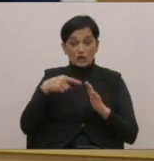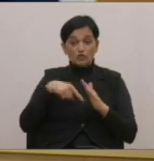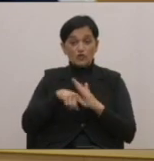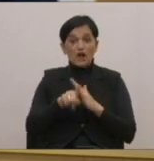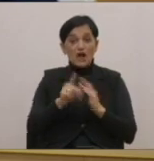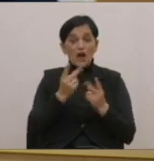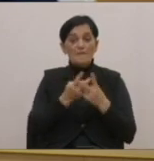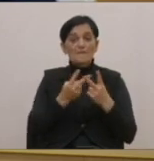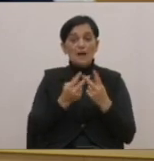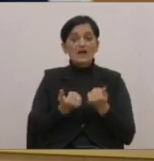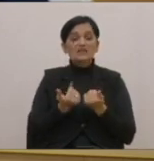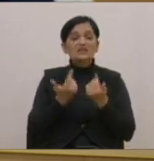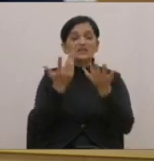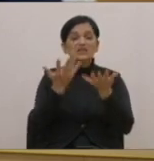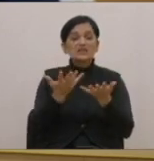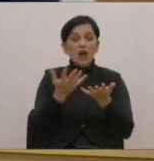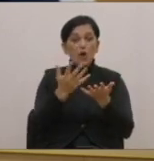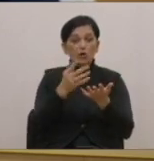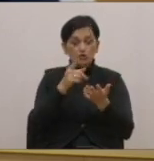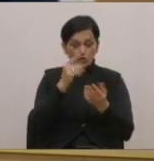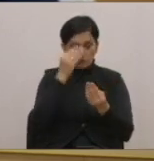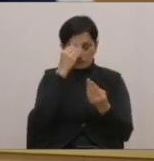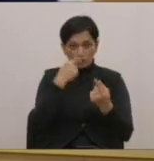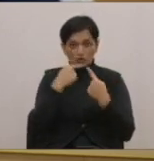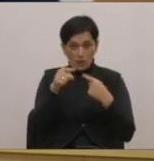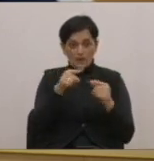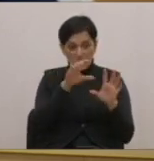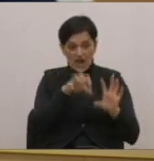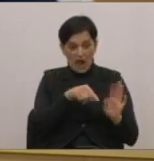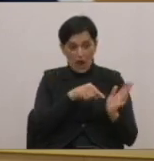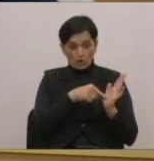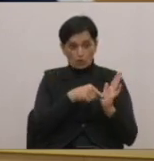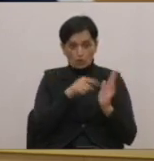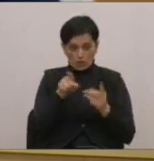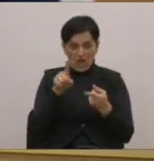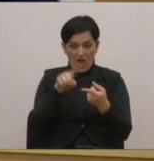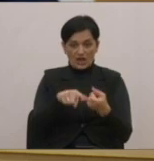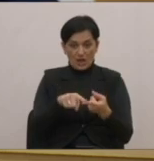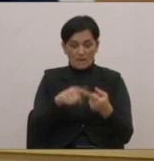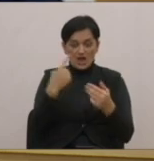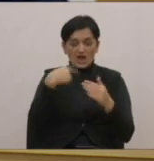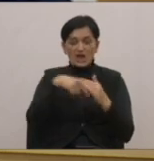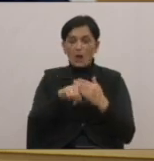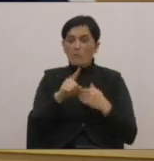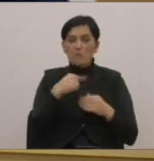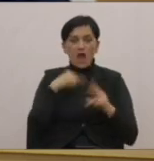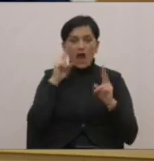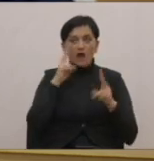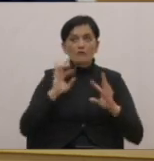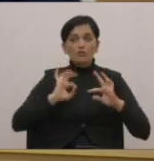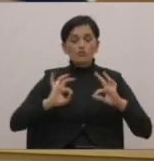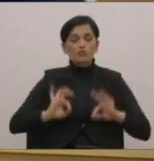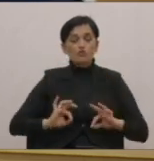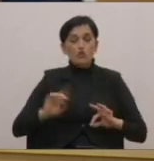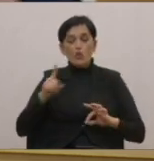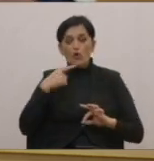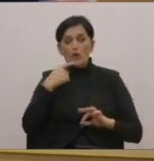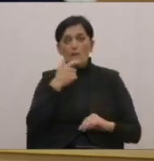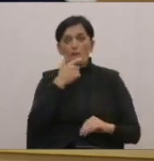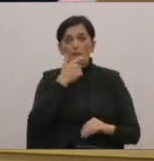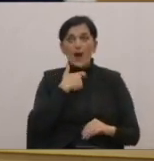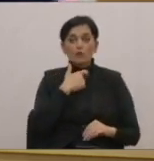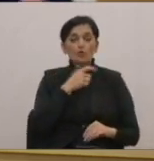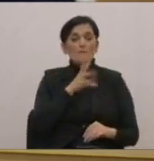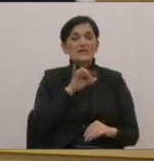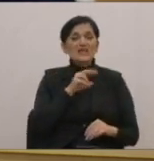რაოდენობების საკითხზე მსჯელობა. ეს კანონიც ეხება ამას, და აქედან გამომდინარე მე არ ვიცი რას ამბობს პროკურატურა და ბატონი მიხეილ სარჯულაძე